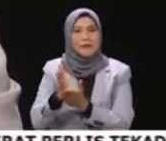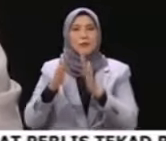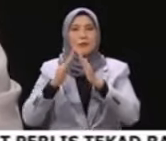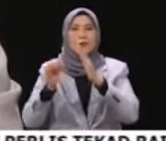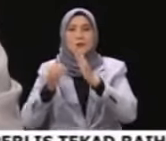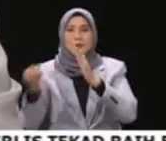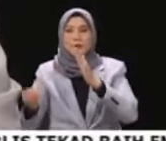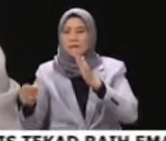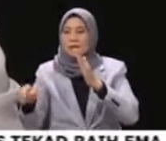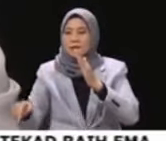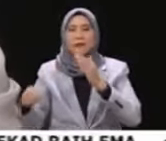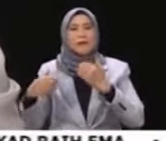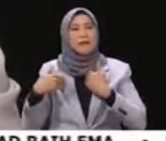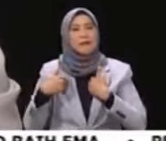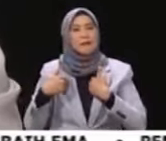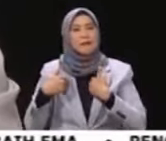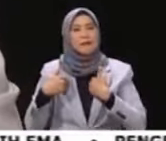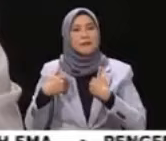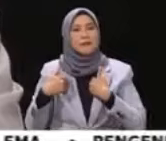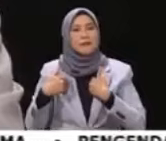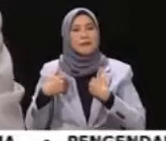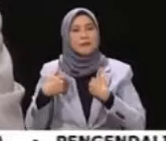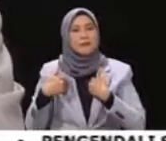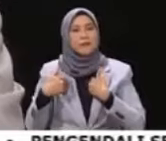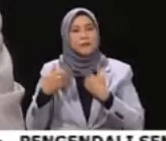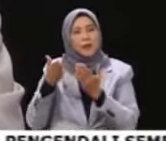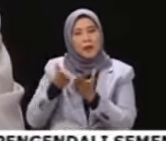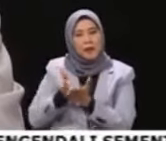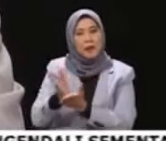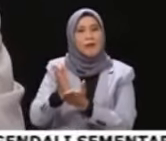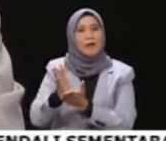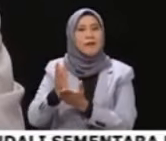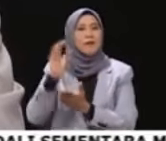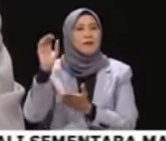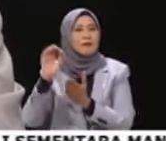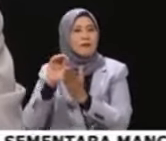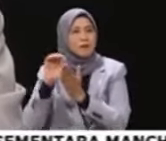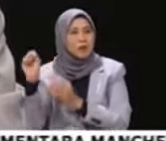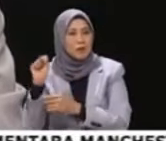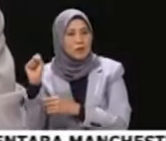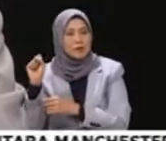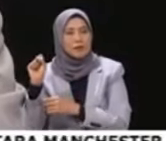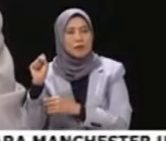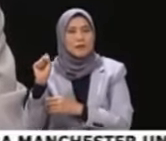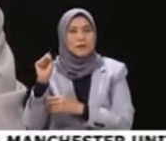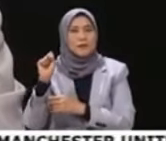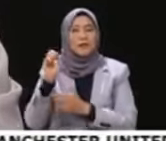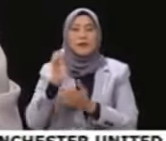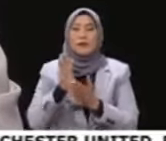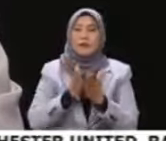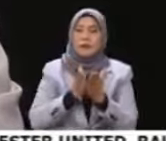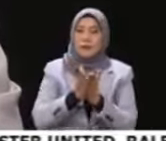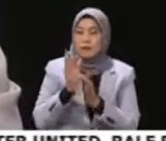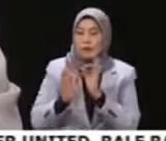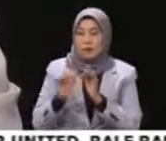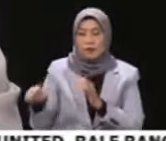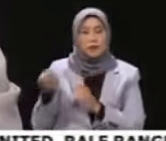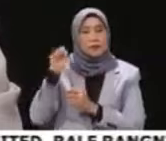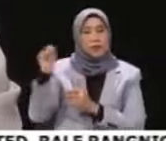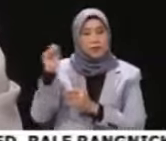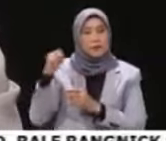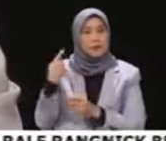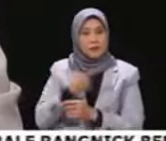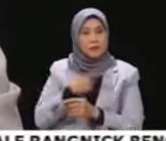Islam, bukan saudara, kita ada dua hak. Iaitu hak dia sebagai hak saudara, hak Islam dan hak jiran. Kalau dia itu saudara, kita ada tiga